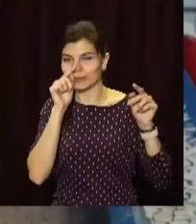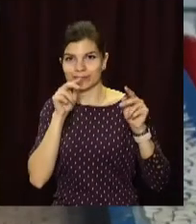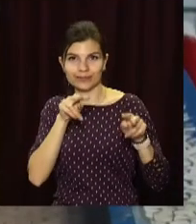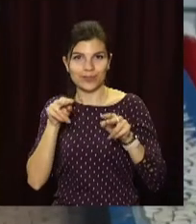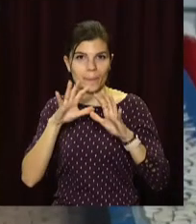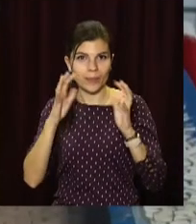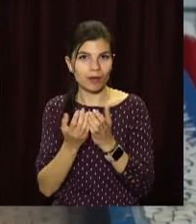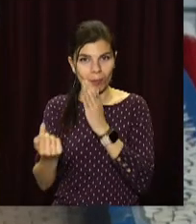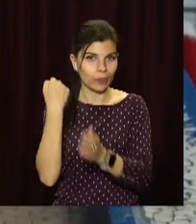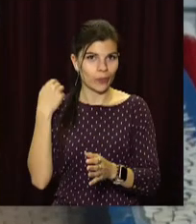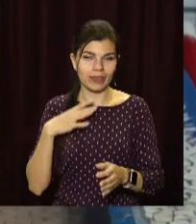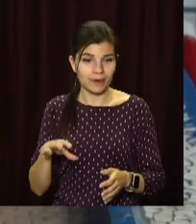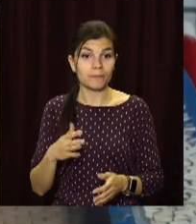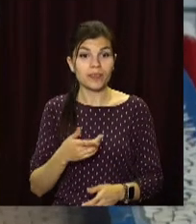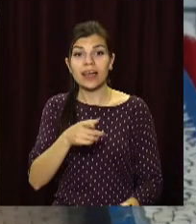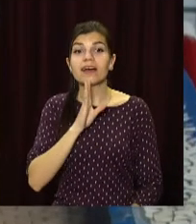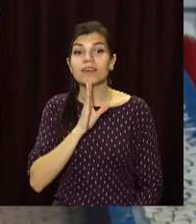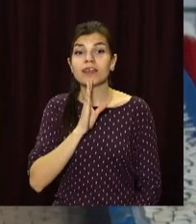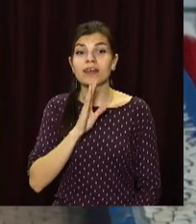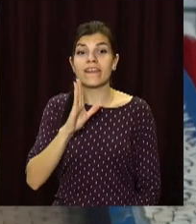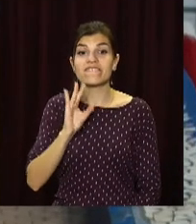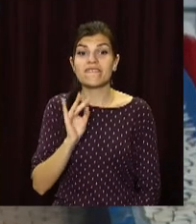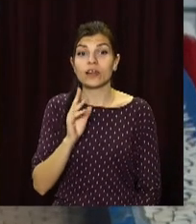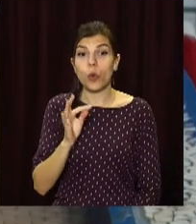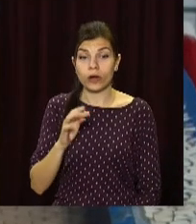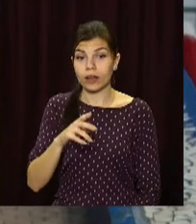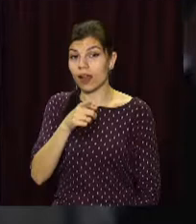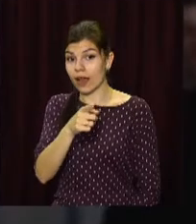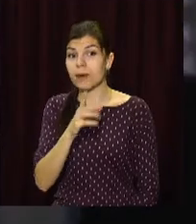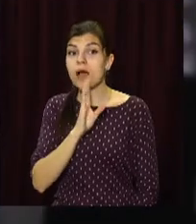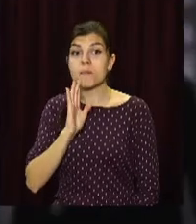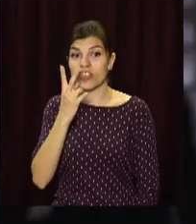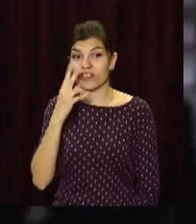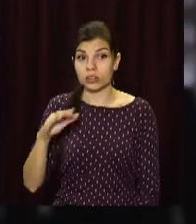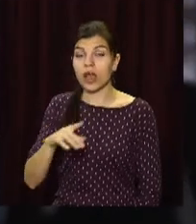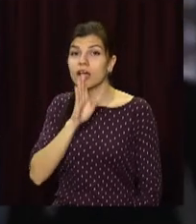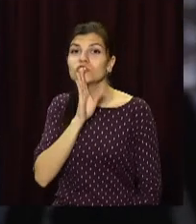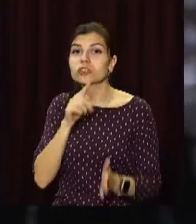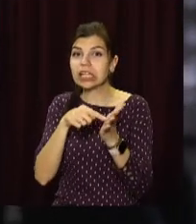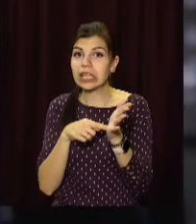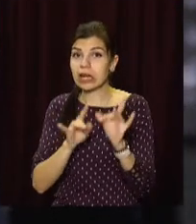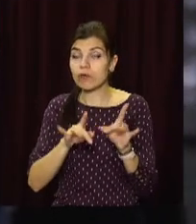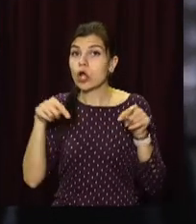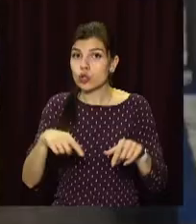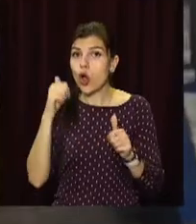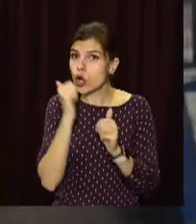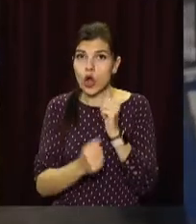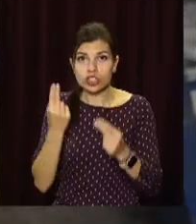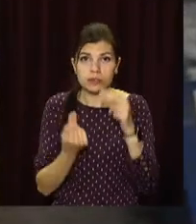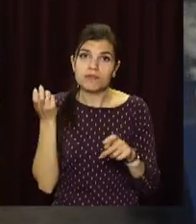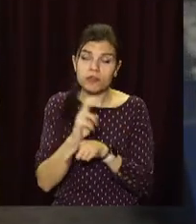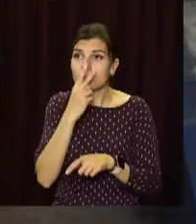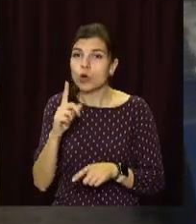вболівальники. Одна з них – Вікторія Тимощук, матір двох дніпровських ватерполістів. Жінка ділиться. Приходить сюди на кожну гру,